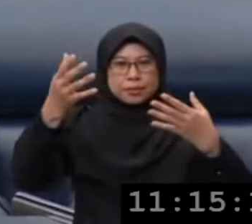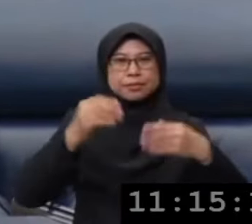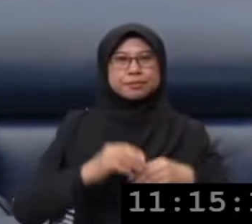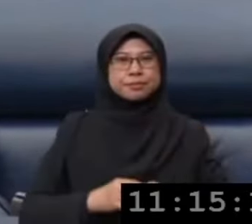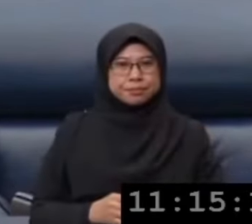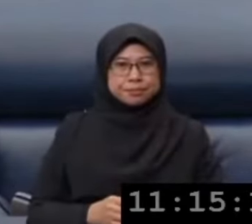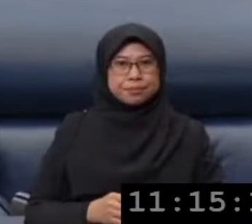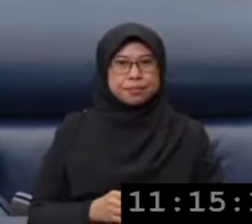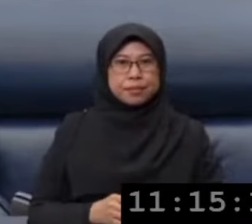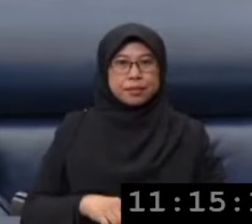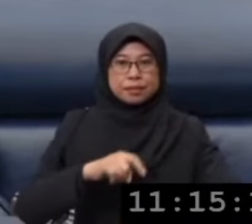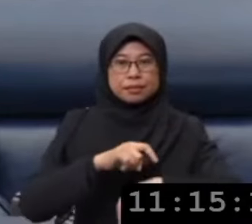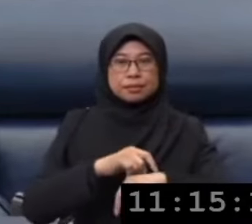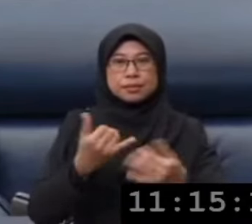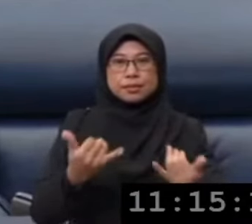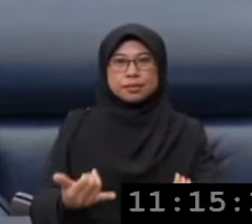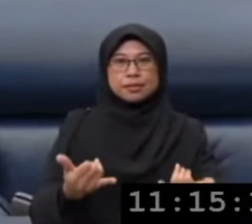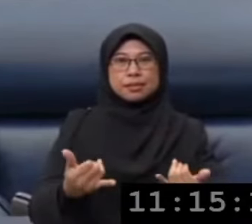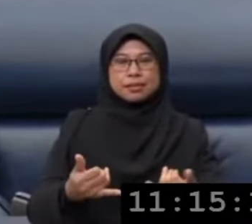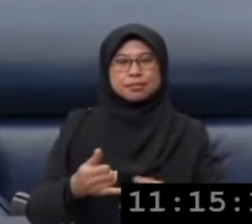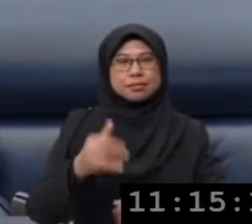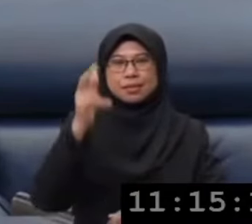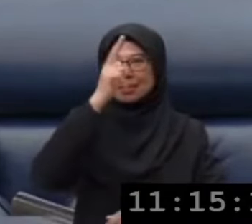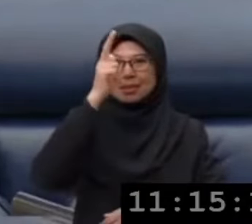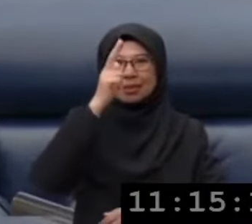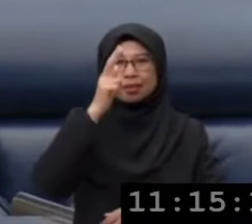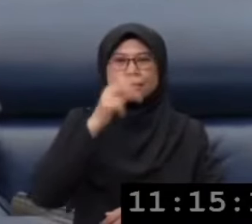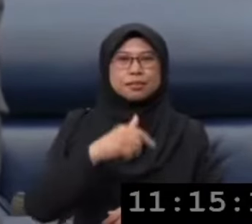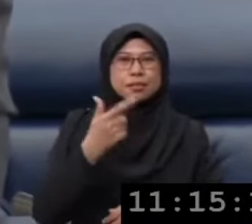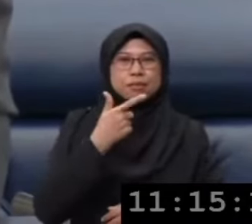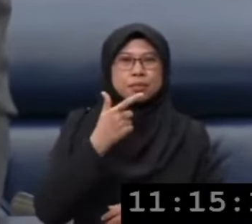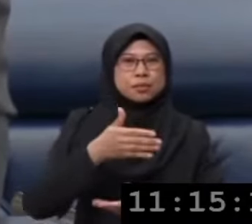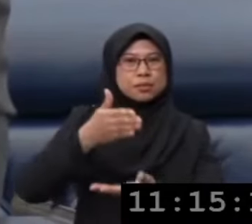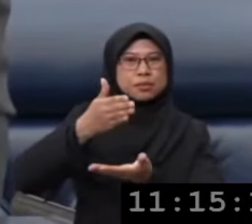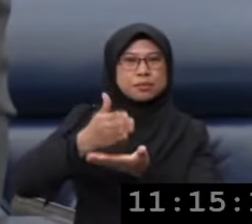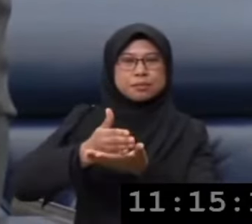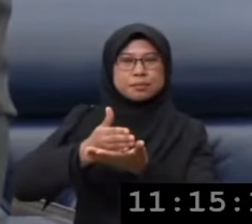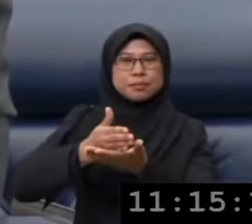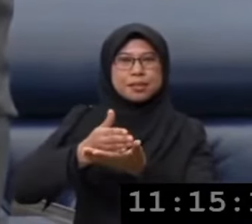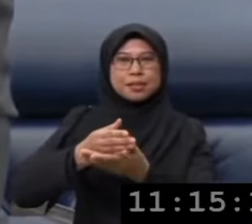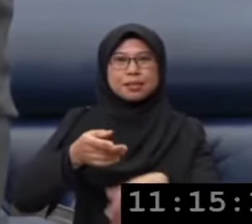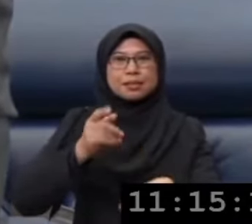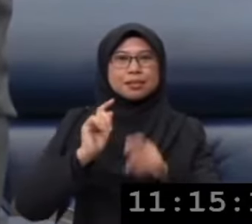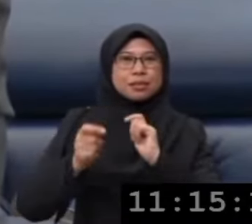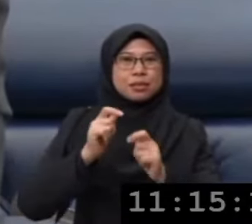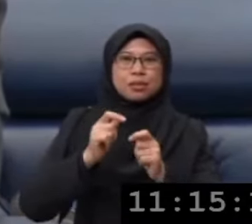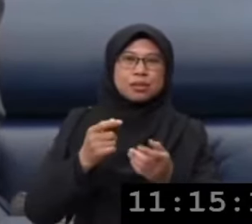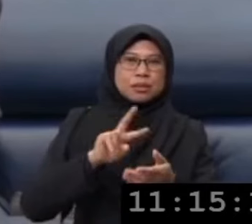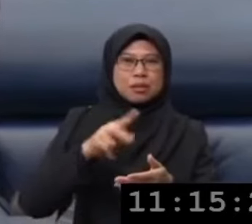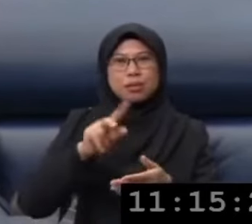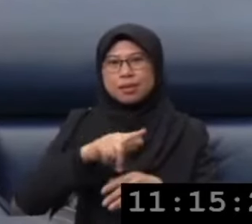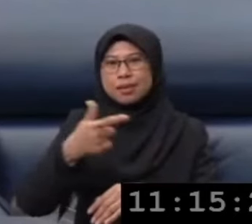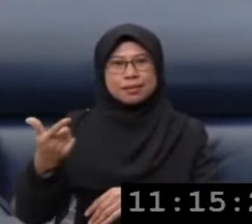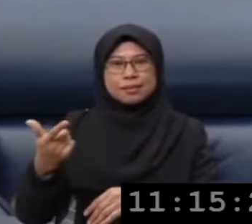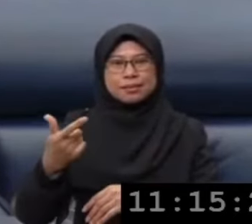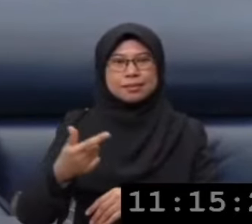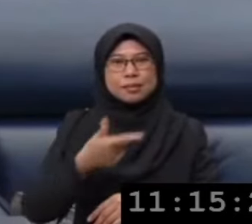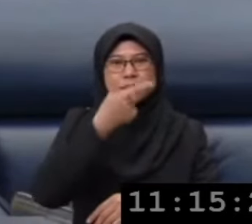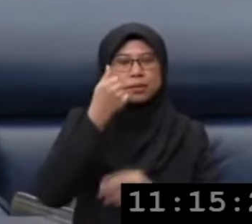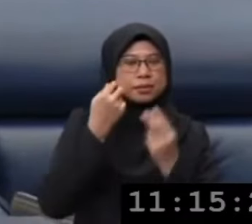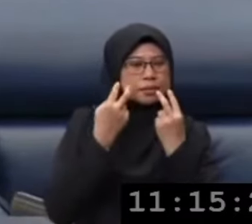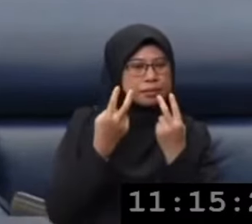ni pada waktu ini kerajaan tidak berhasrat untuk menutup mana-mana platform media sosial yang kita